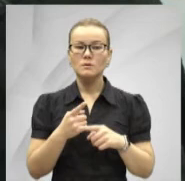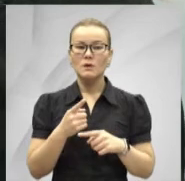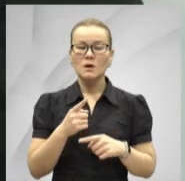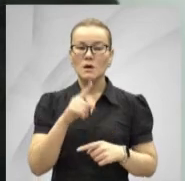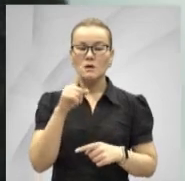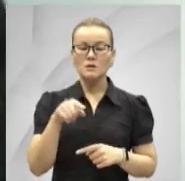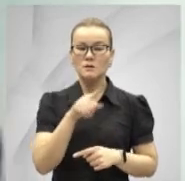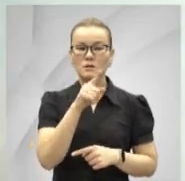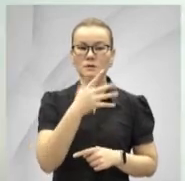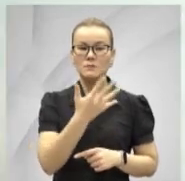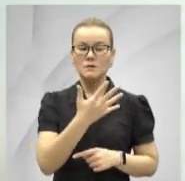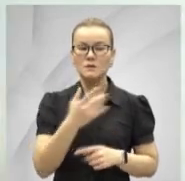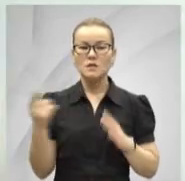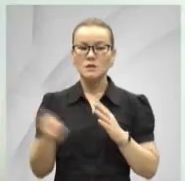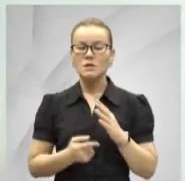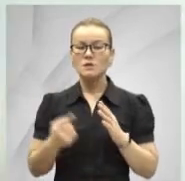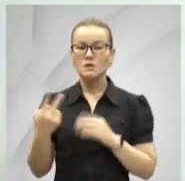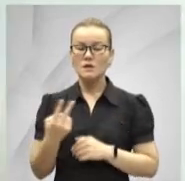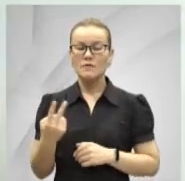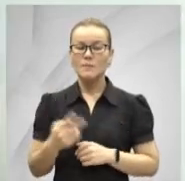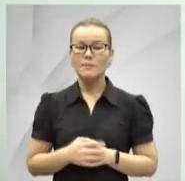и деленное на 2.